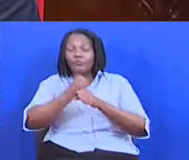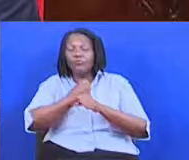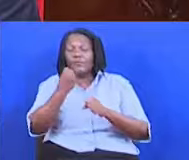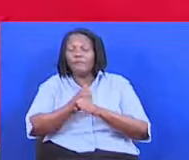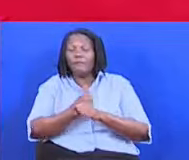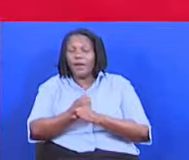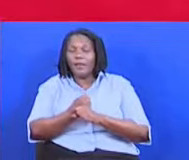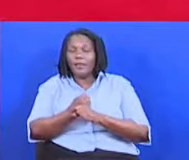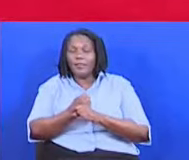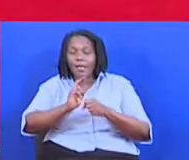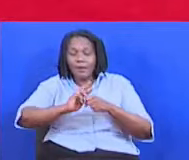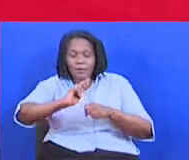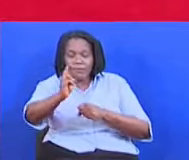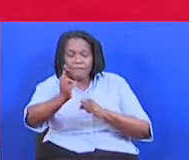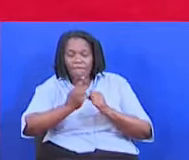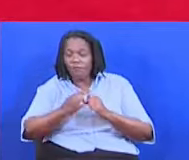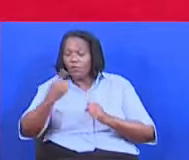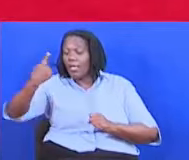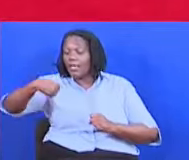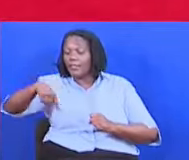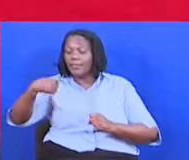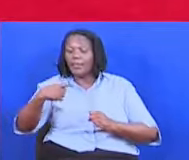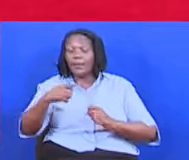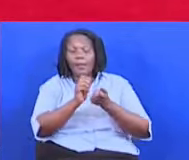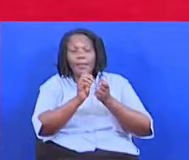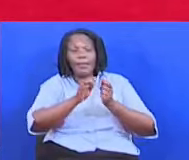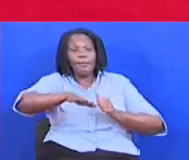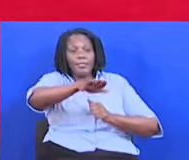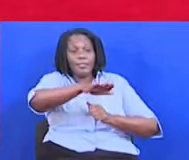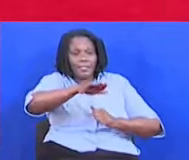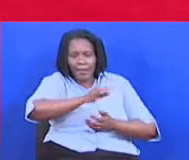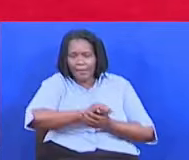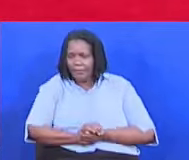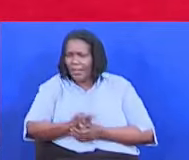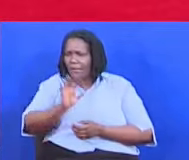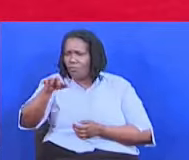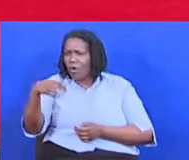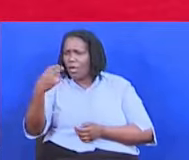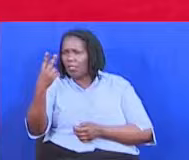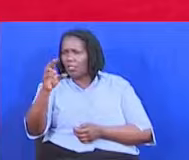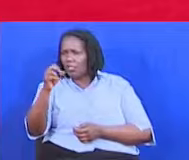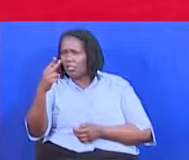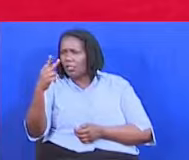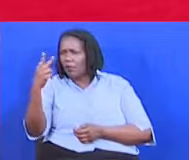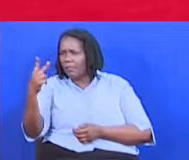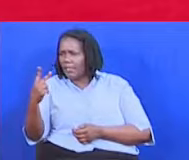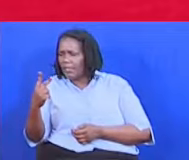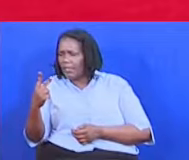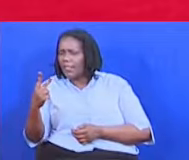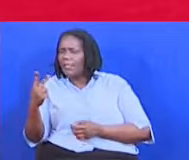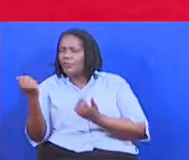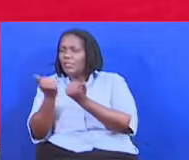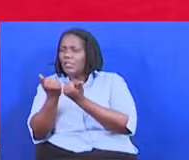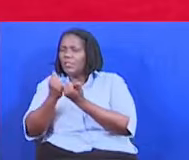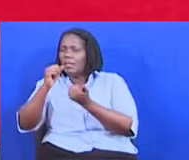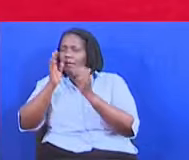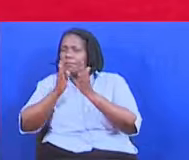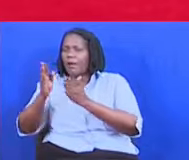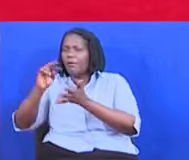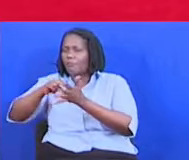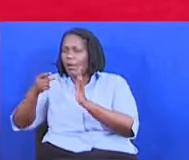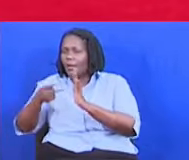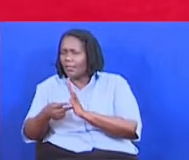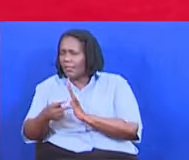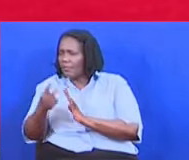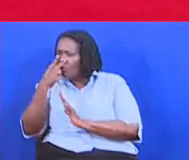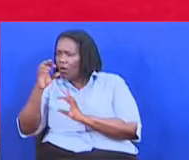mwaka 1997. Lakini mwaka 2022 tulikuja na mpango mkakati wa kuona jinsi gani tunashughulikia masuala mbalimbali ya kimazingira ikiwemo na swala